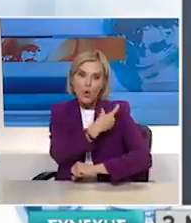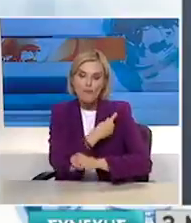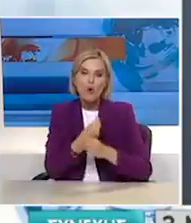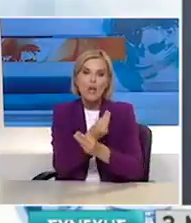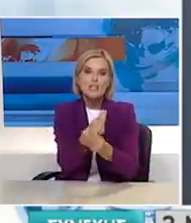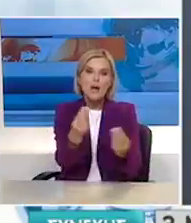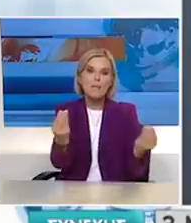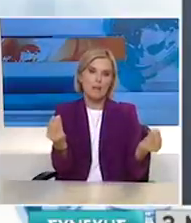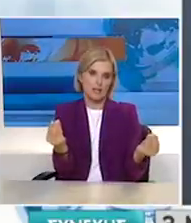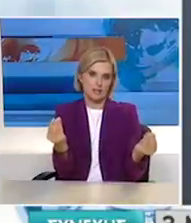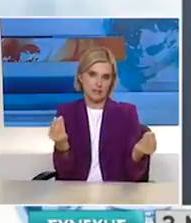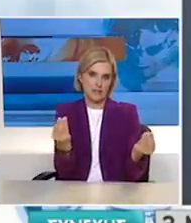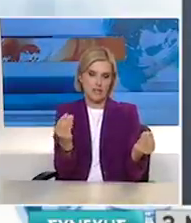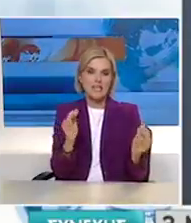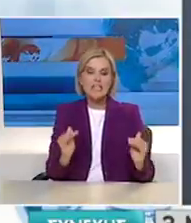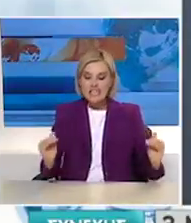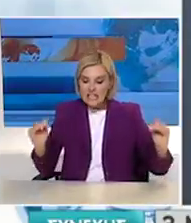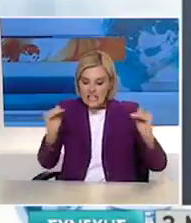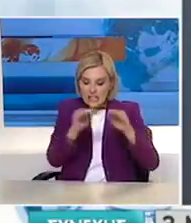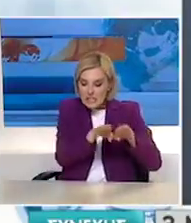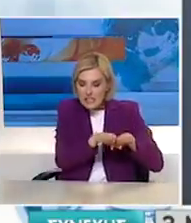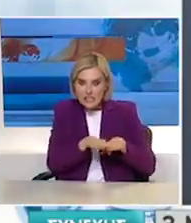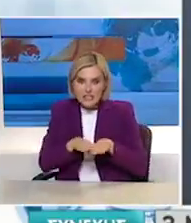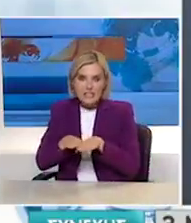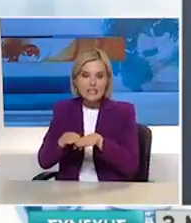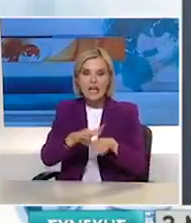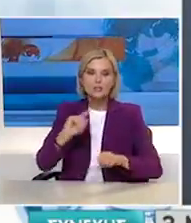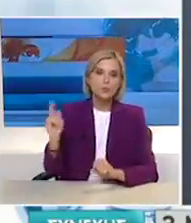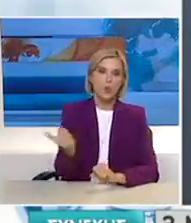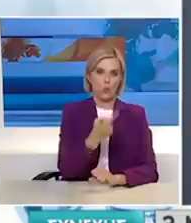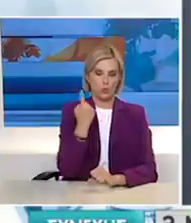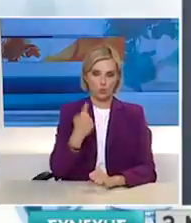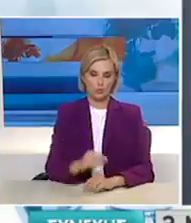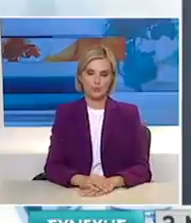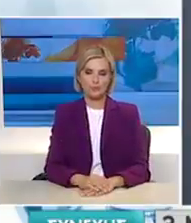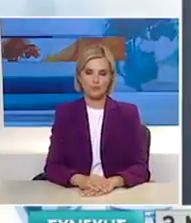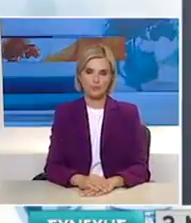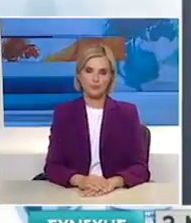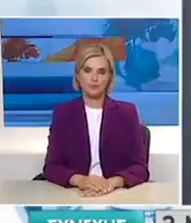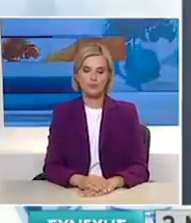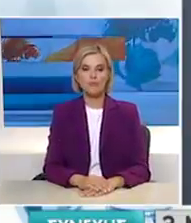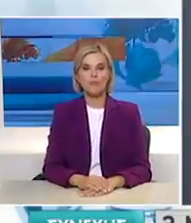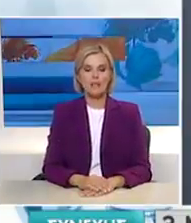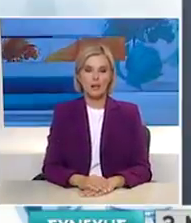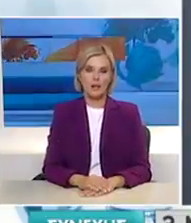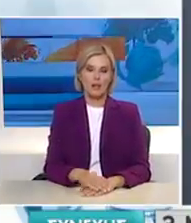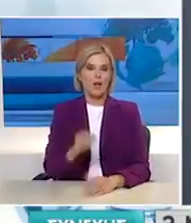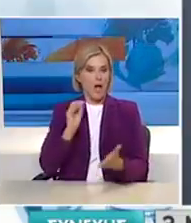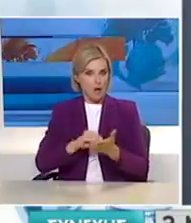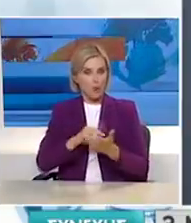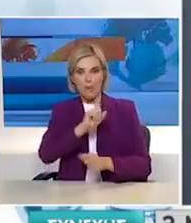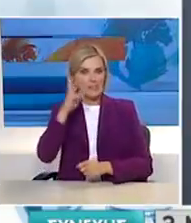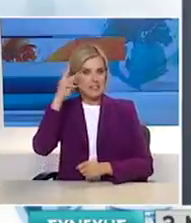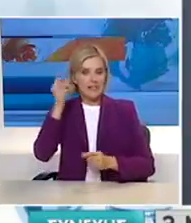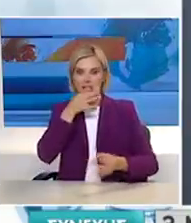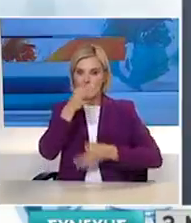Ήδη είδαμε ενδιαφέρον. Αυτό για το οποίο σας μίλησα, ότι η συμμετοχή στον εμβολιασμό θα είναι εθελοντική. Εγώ